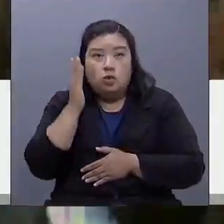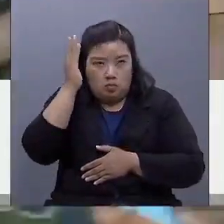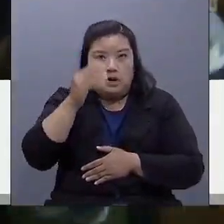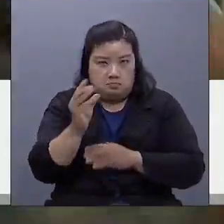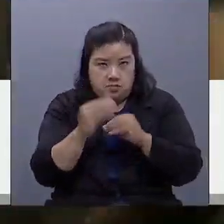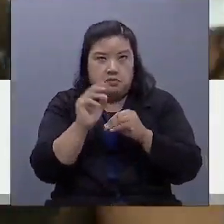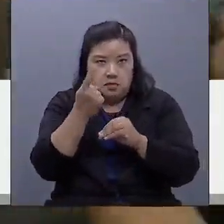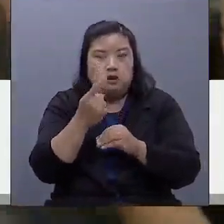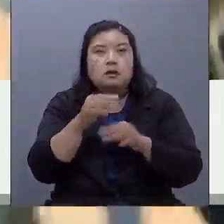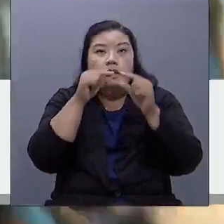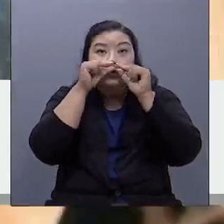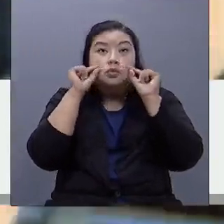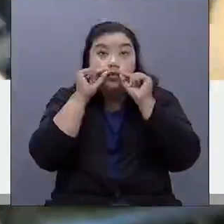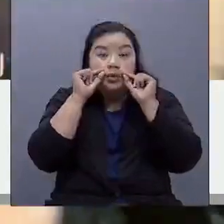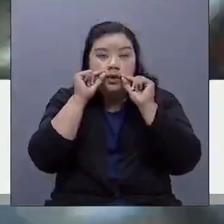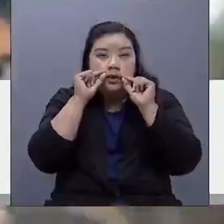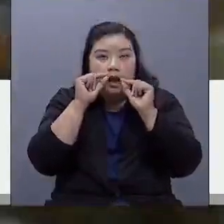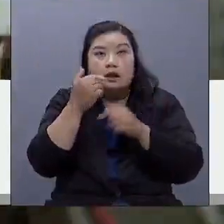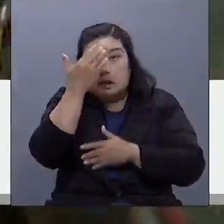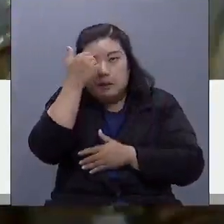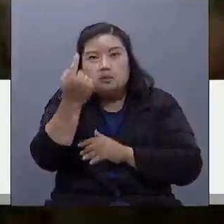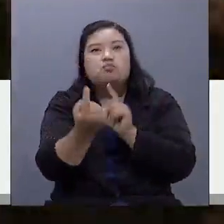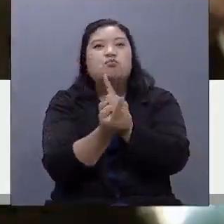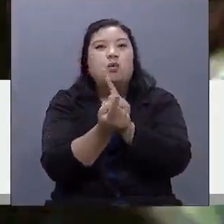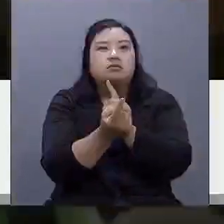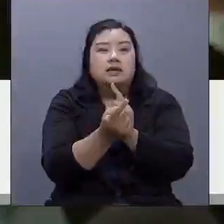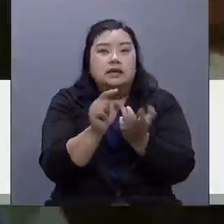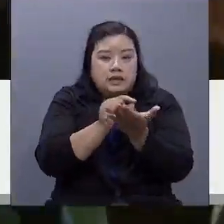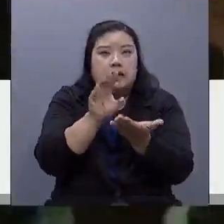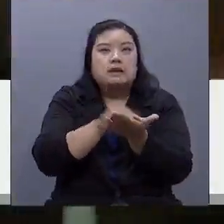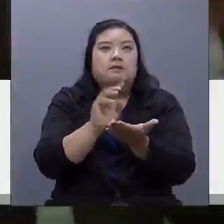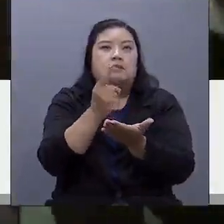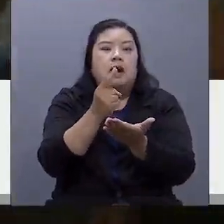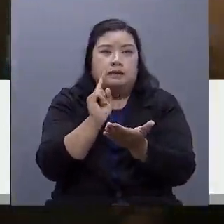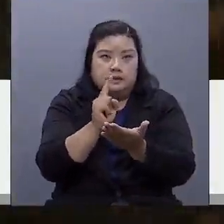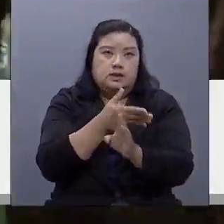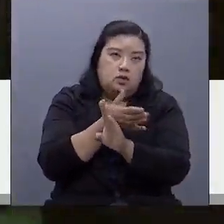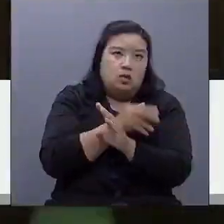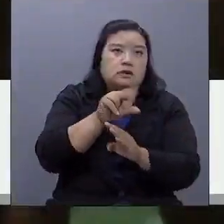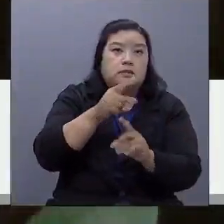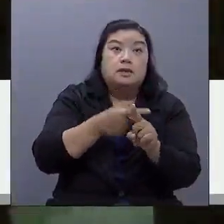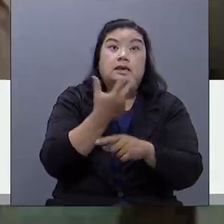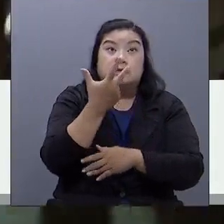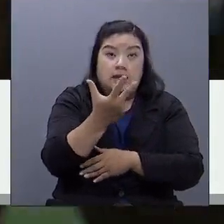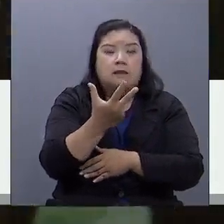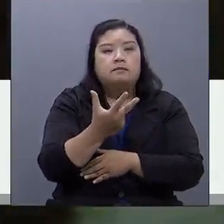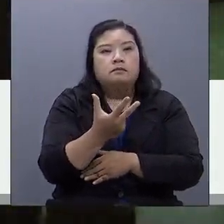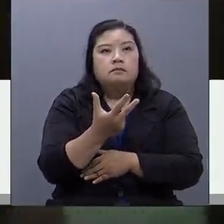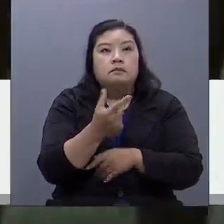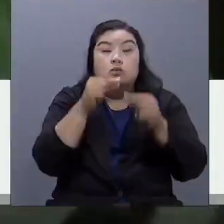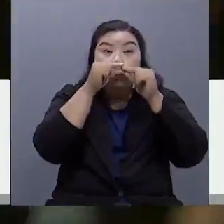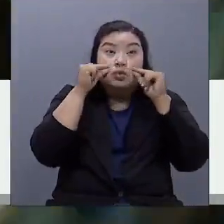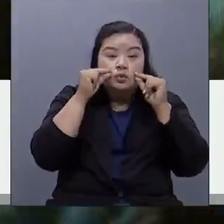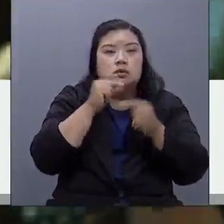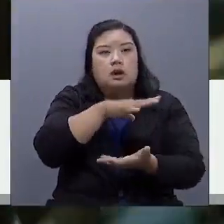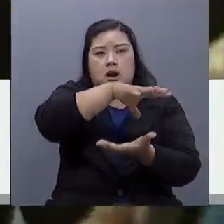ชูวิทย์มาสอบเพิ่มหลังจากการสอบเมื่อวันที่ 31มีนาคมที่ผ่านมาการให้การของคุณชูวิทย์ยัง